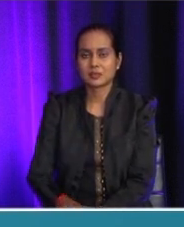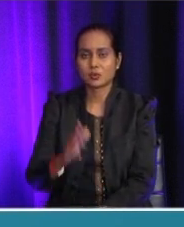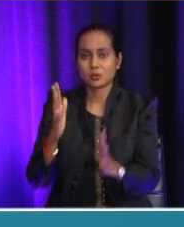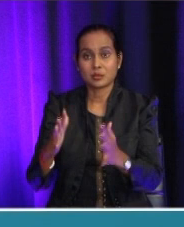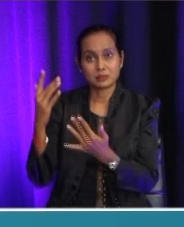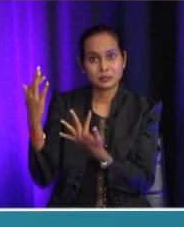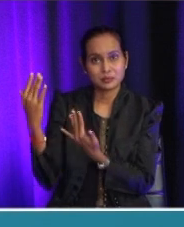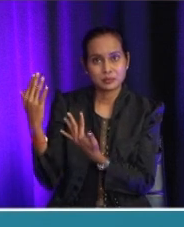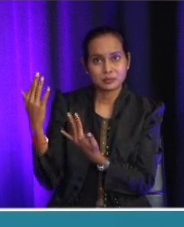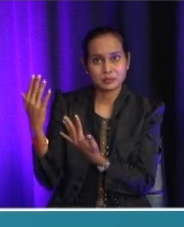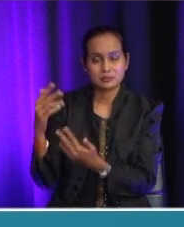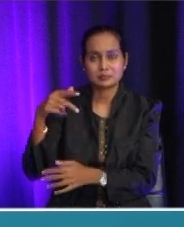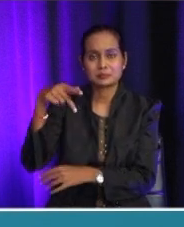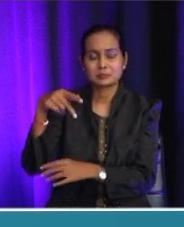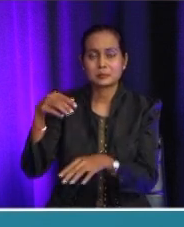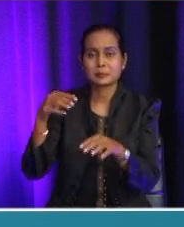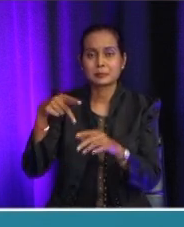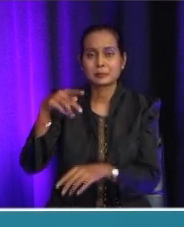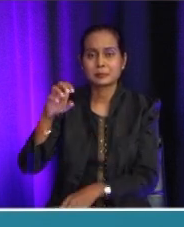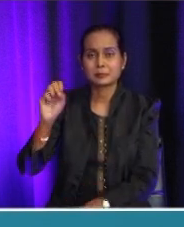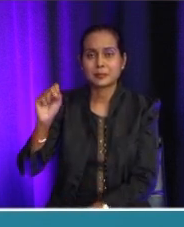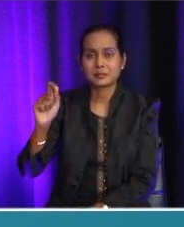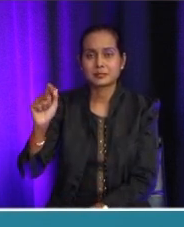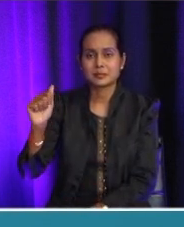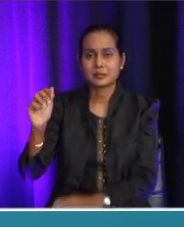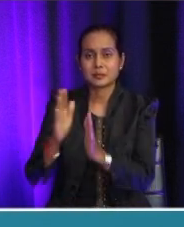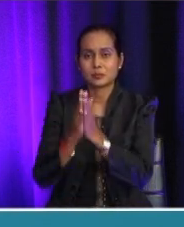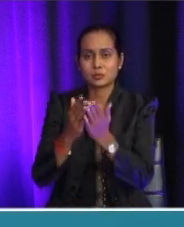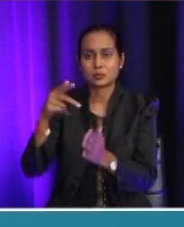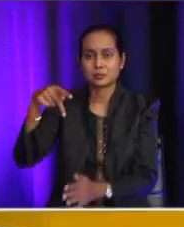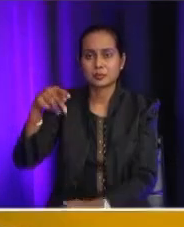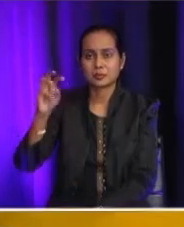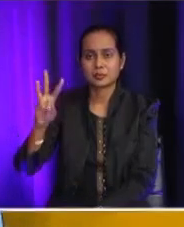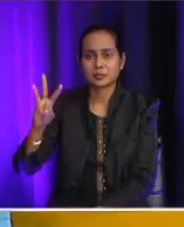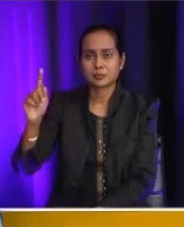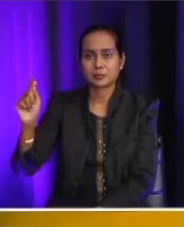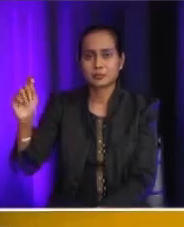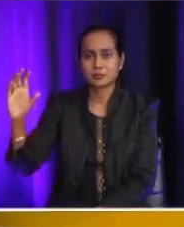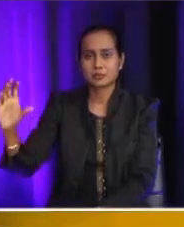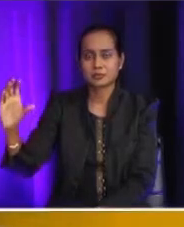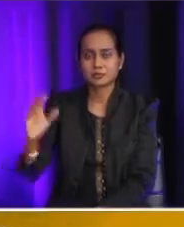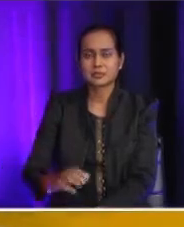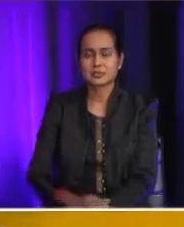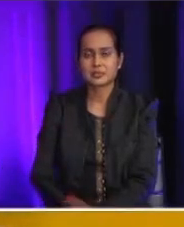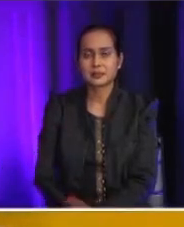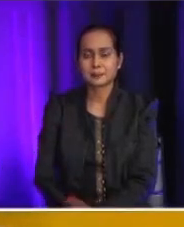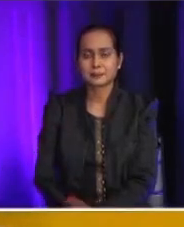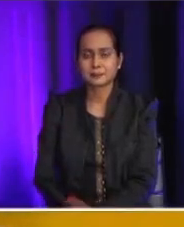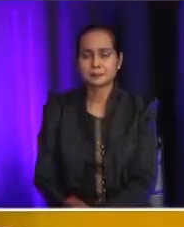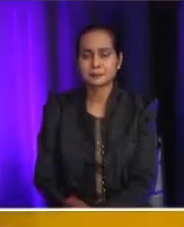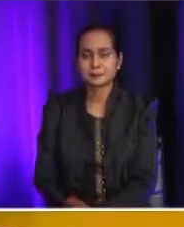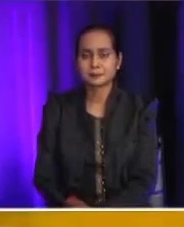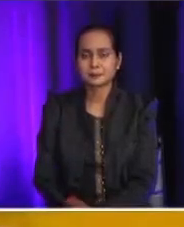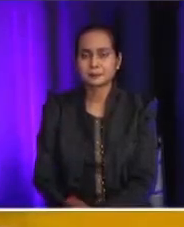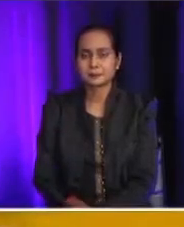di PWTC kan. Yeah. Seterusnya ya, pesta buku ni destinasi pembukuan masyarakat.